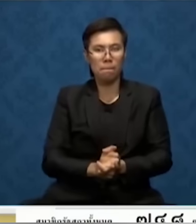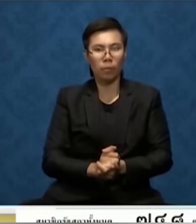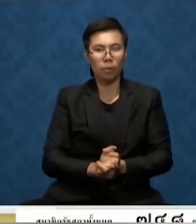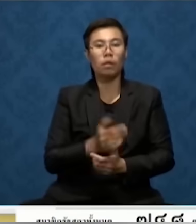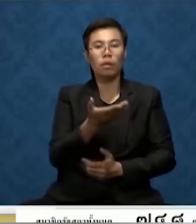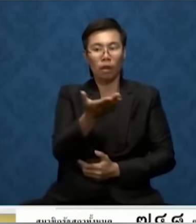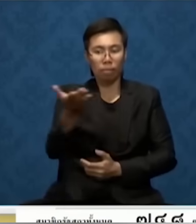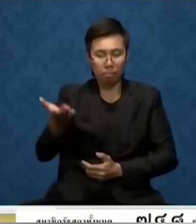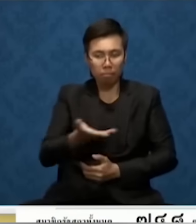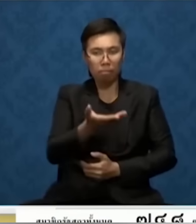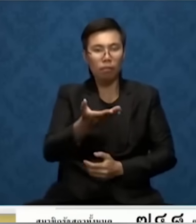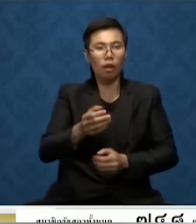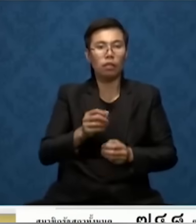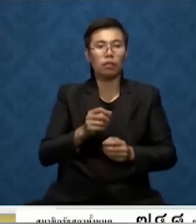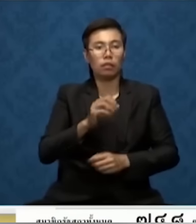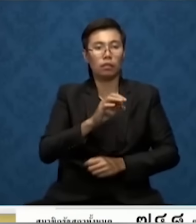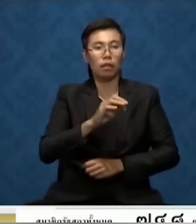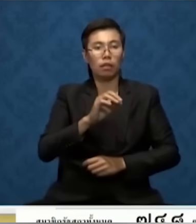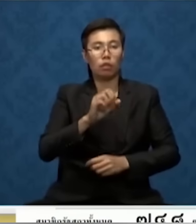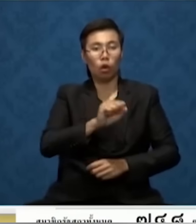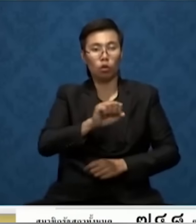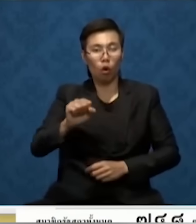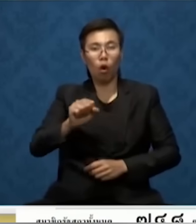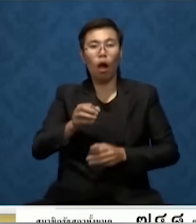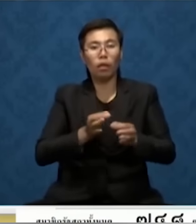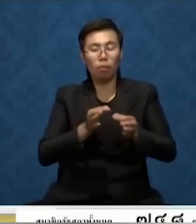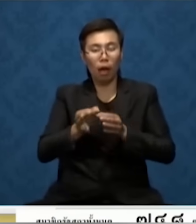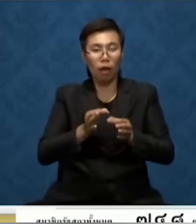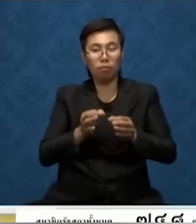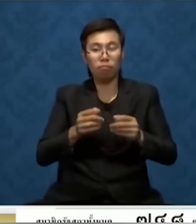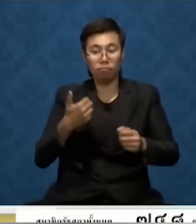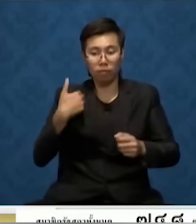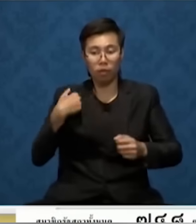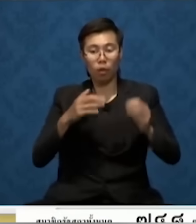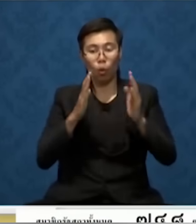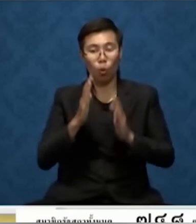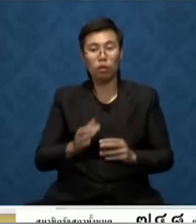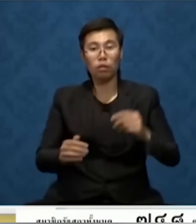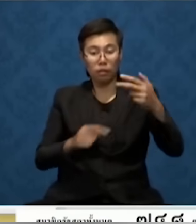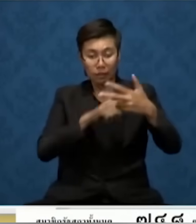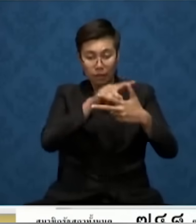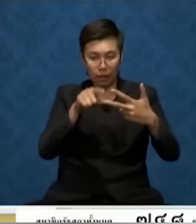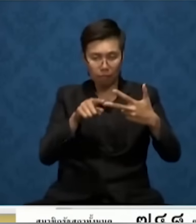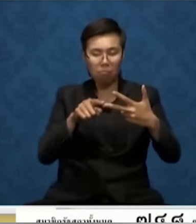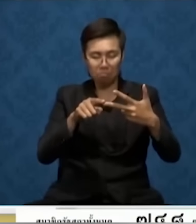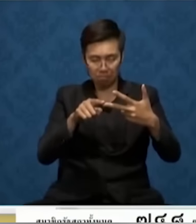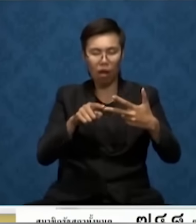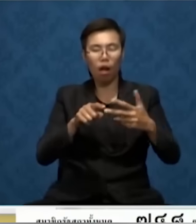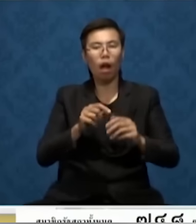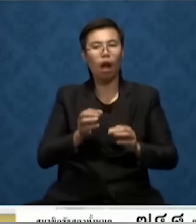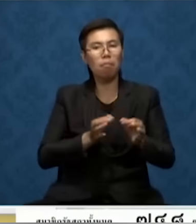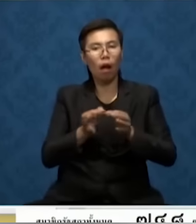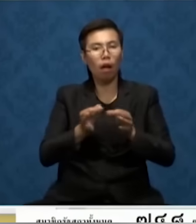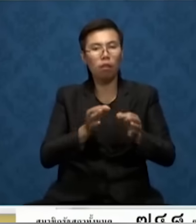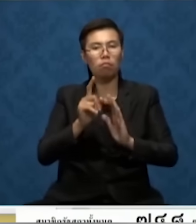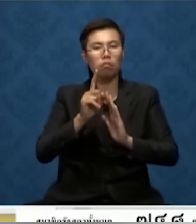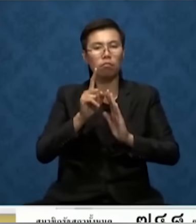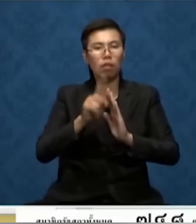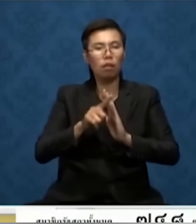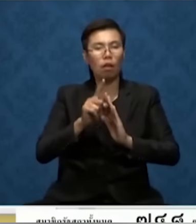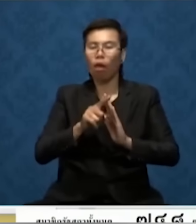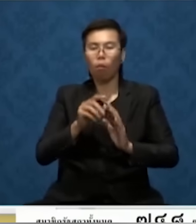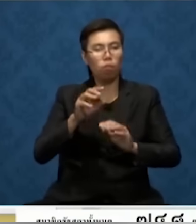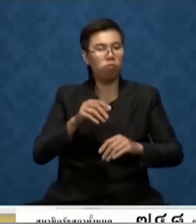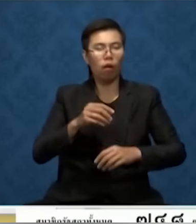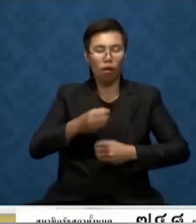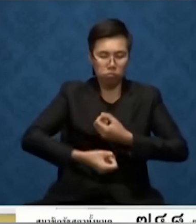าชิกได้อภิปรายมาประมาณ3ท่านอภิปรายกันมาหลายนาทีก็คือกระบวนการในการเ